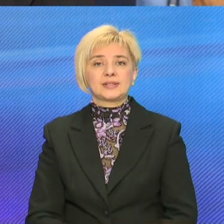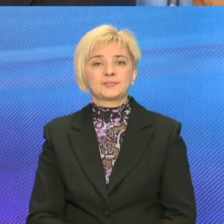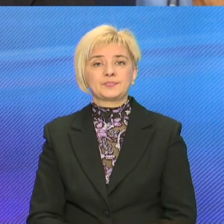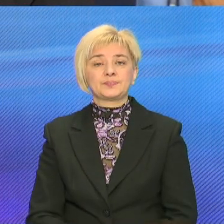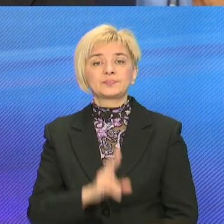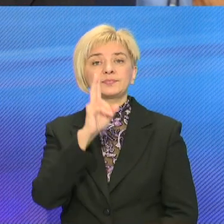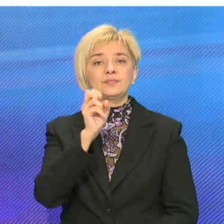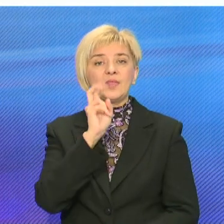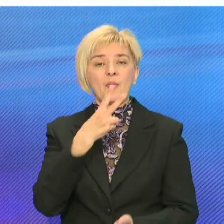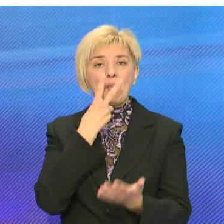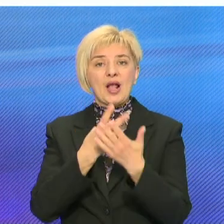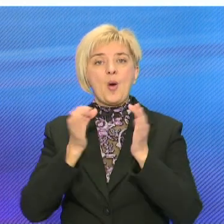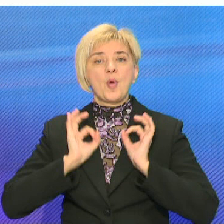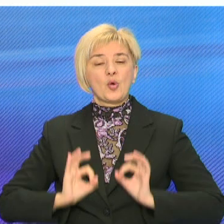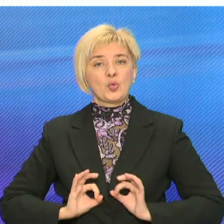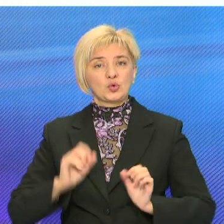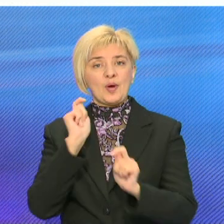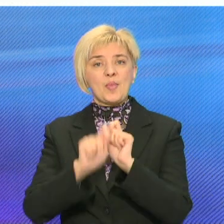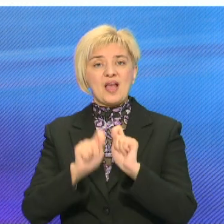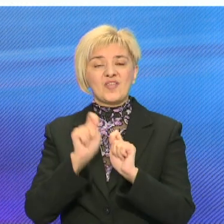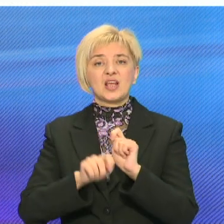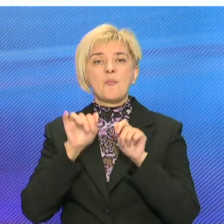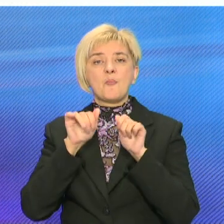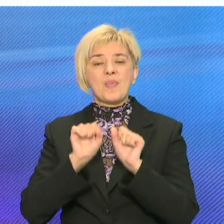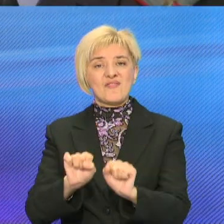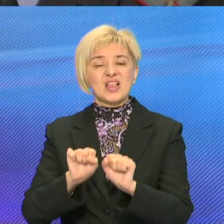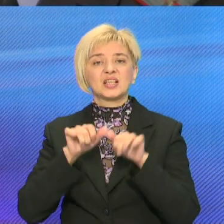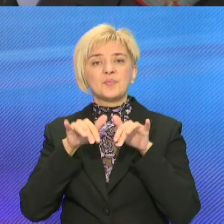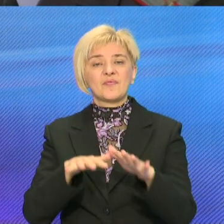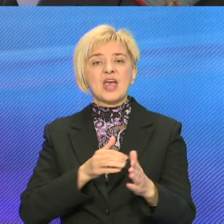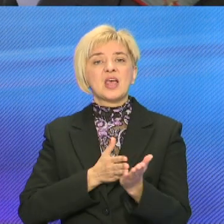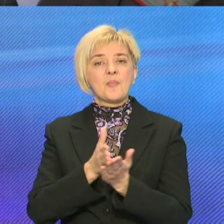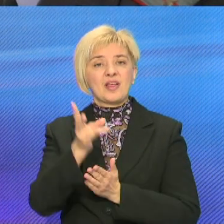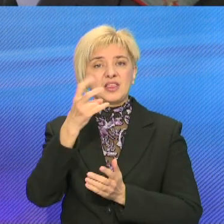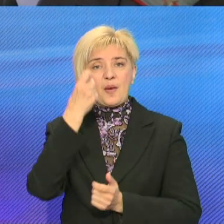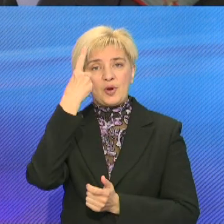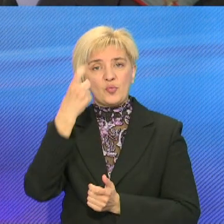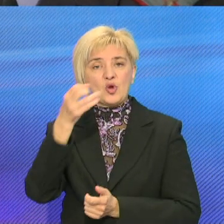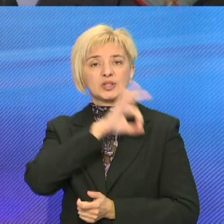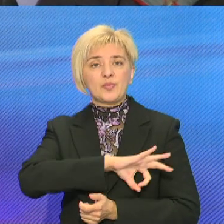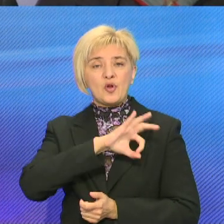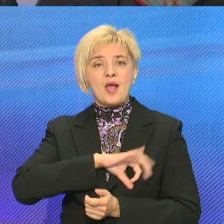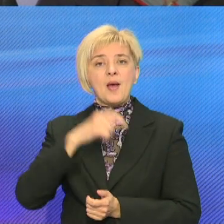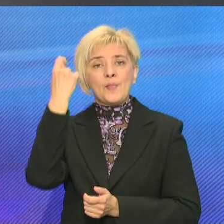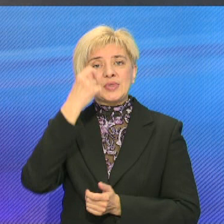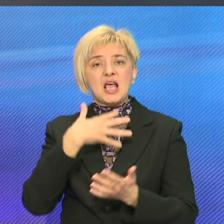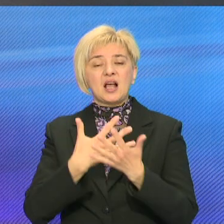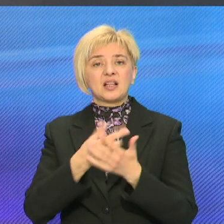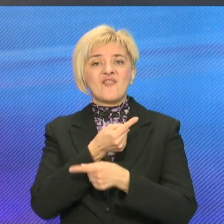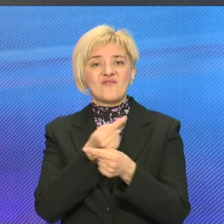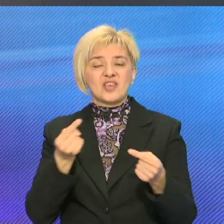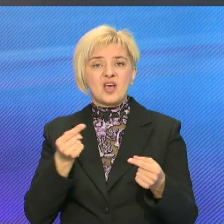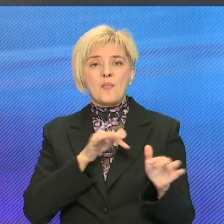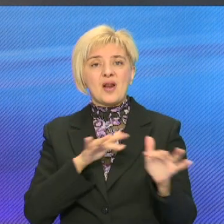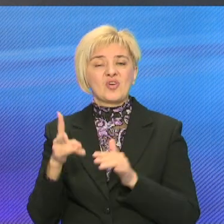Як показалі прокурорскія праверкі, профілактычныя мерапрыемствы, накіраваныя на папярэджванне ўжывання псіхаактыўных рэчываў, праводзяцца